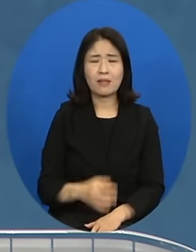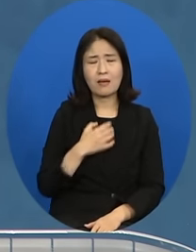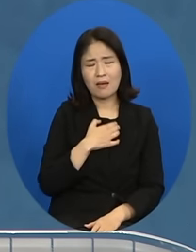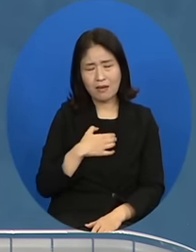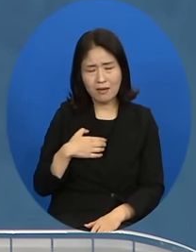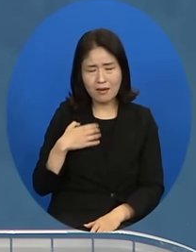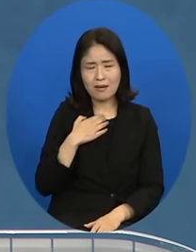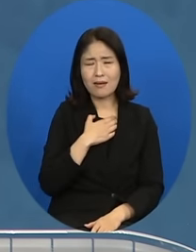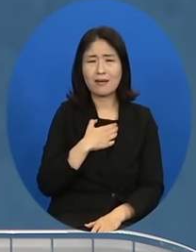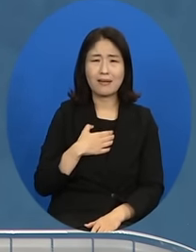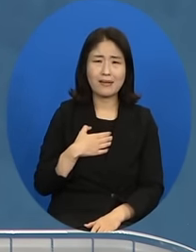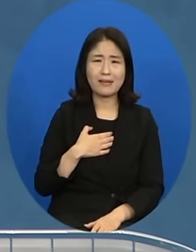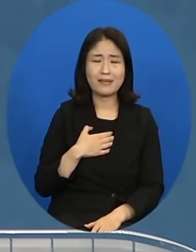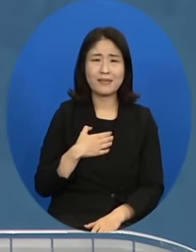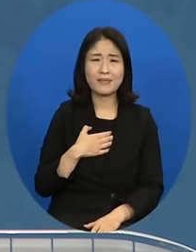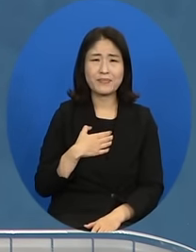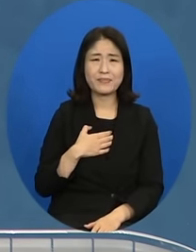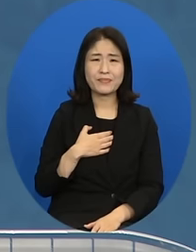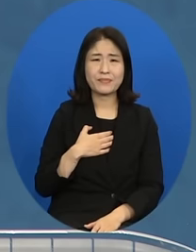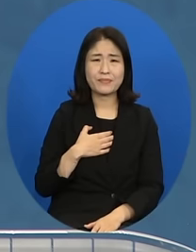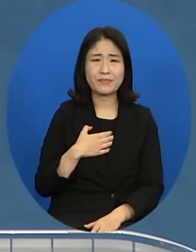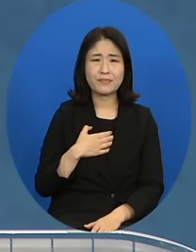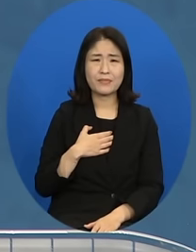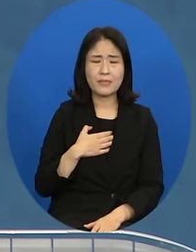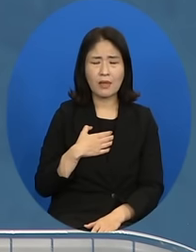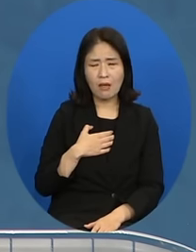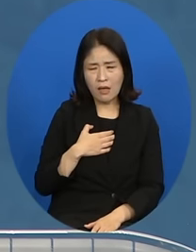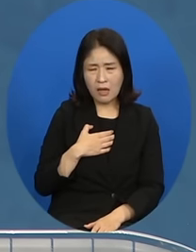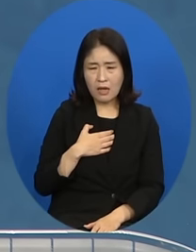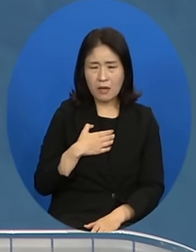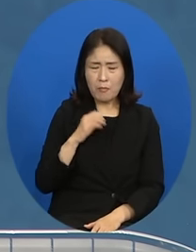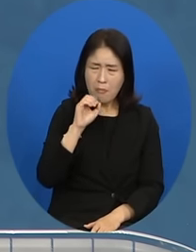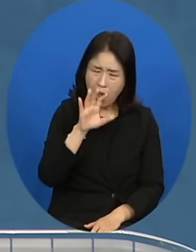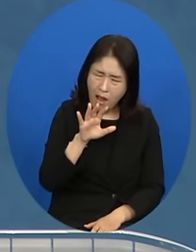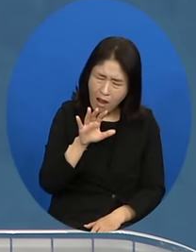괴로웠습니다. 누구에게 말하기도 민망했습니다.